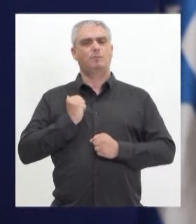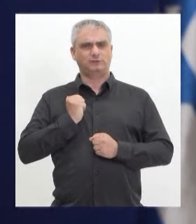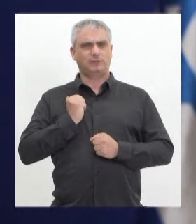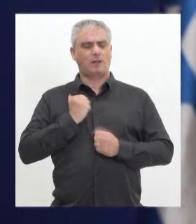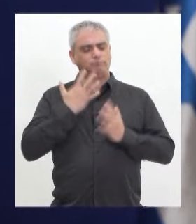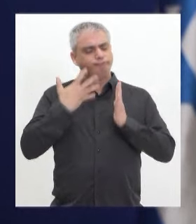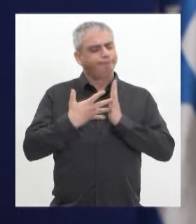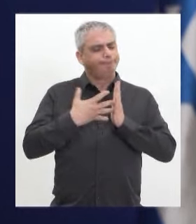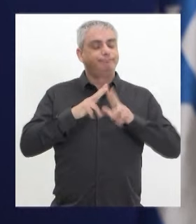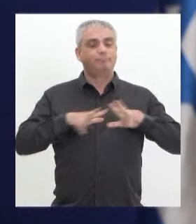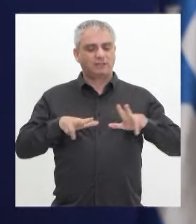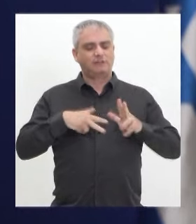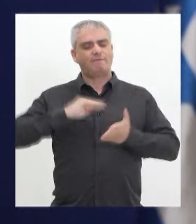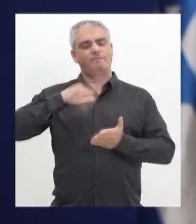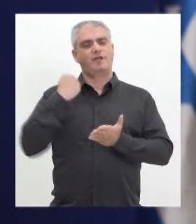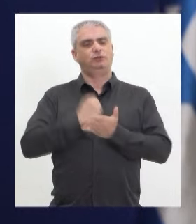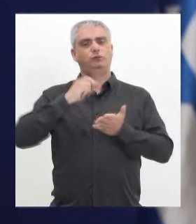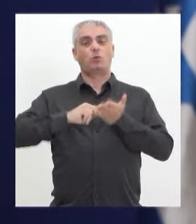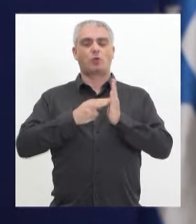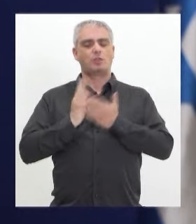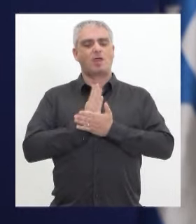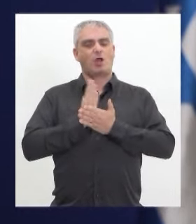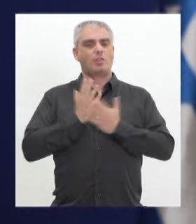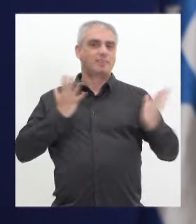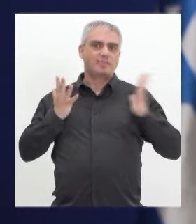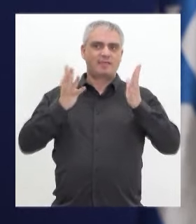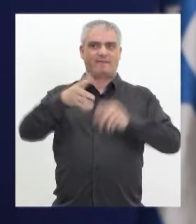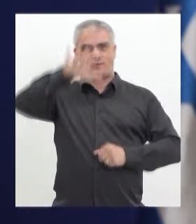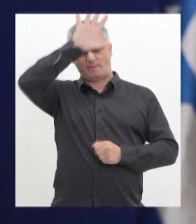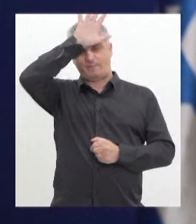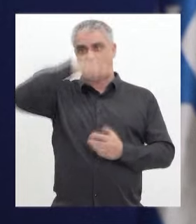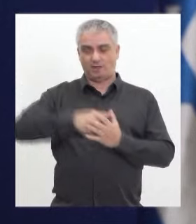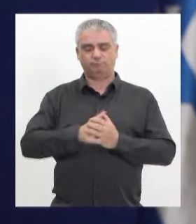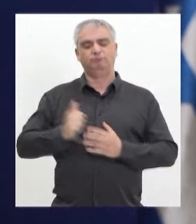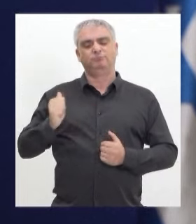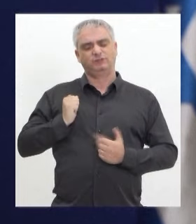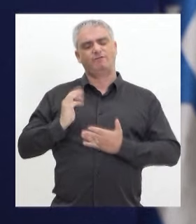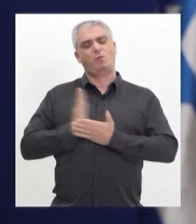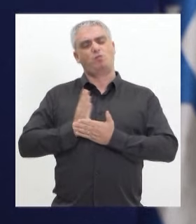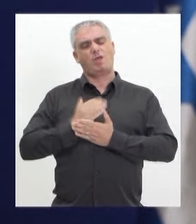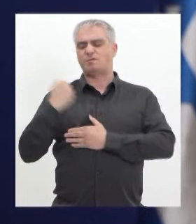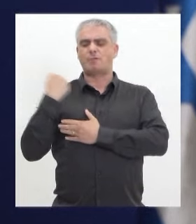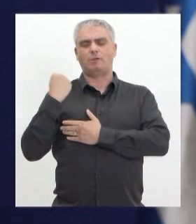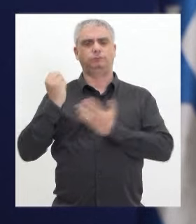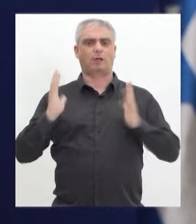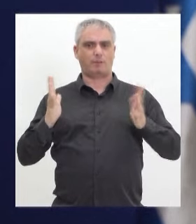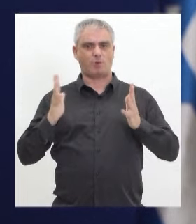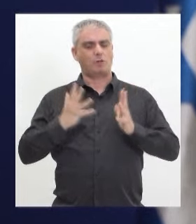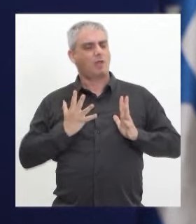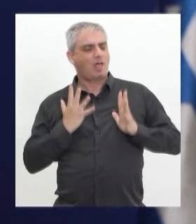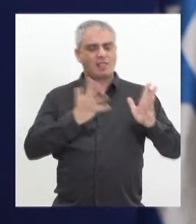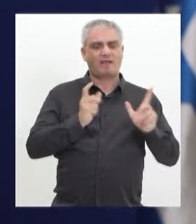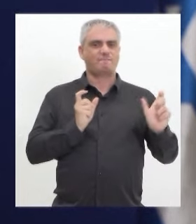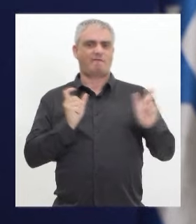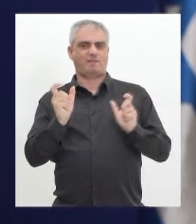iran atla pilots uu aparat israil g bu bar israil mfi qvl szs daniel haari